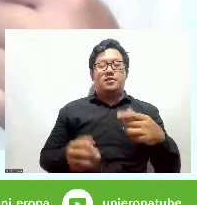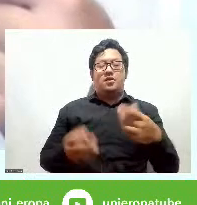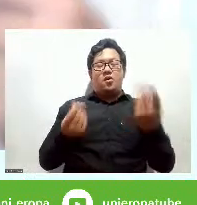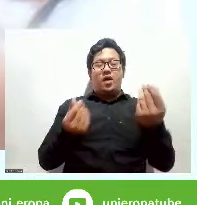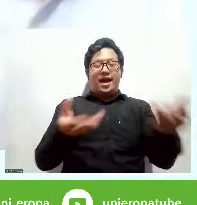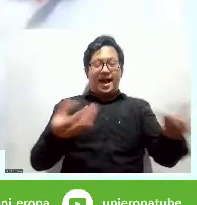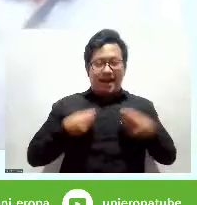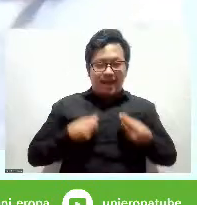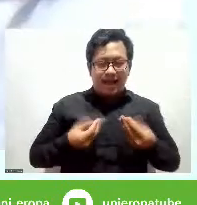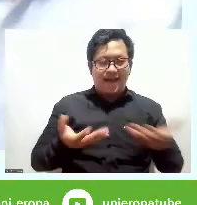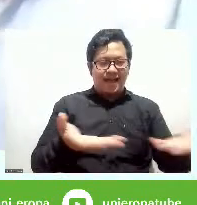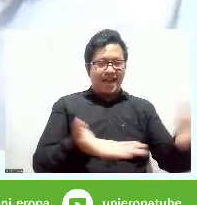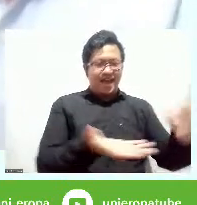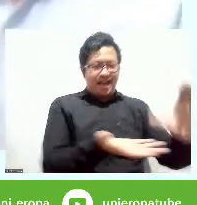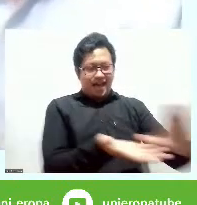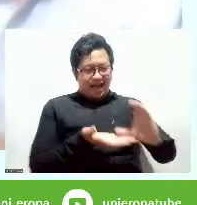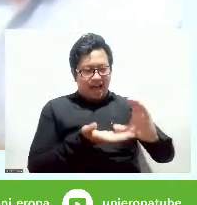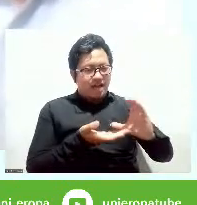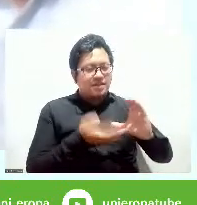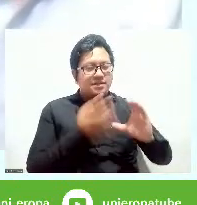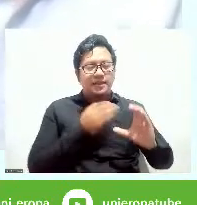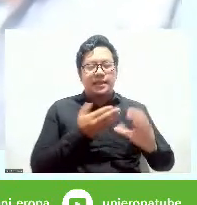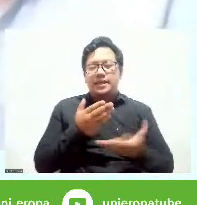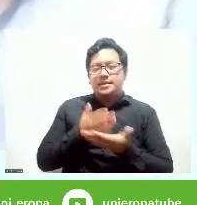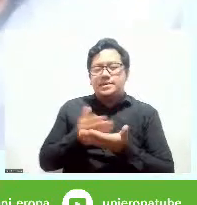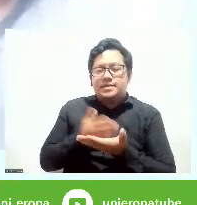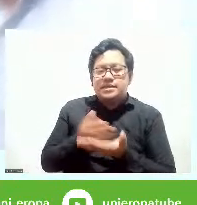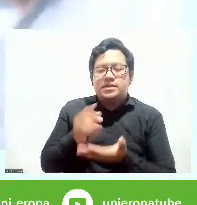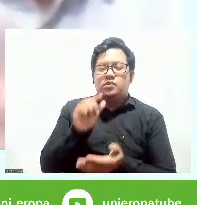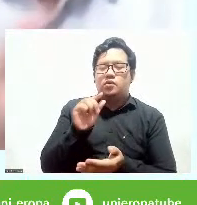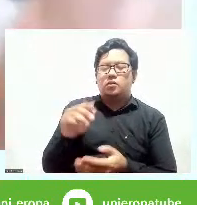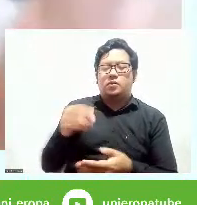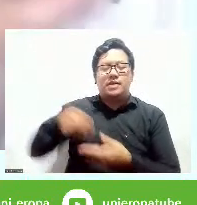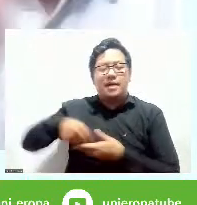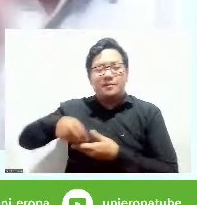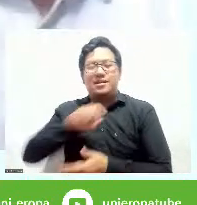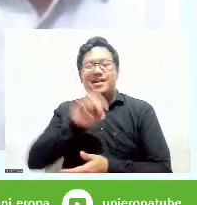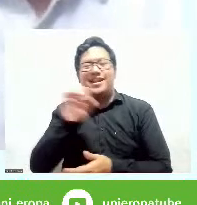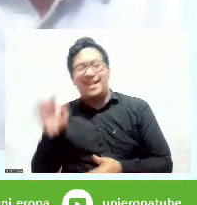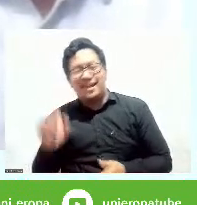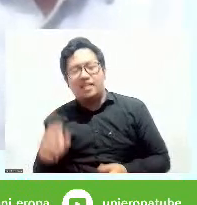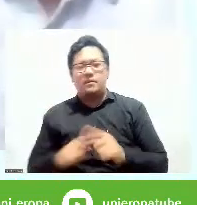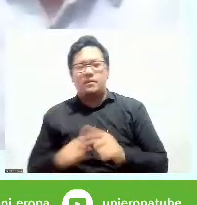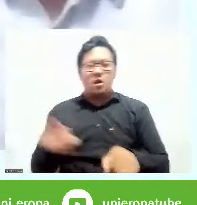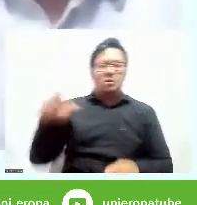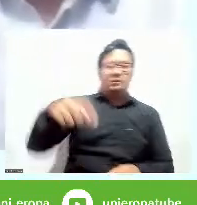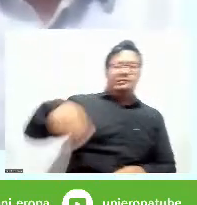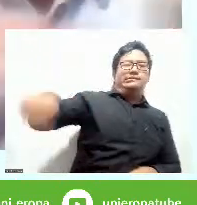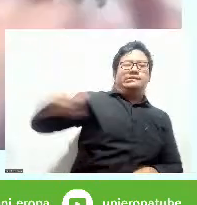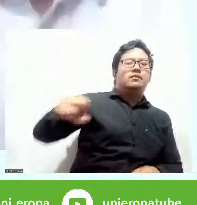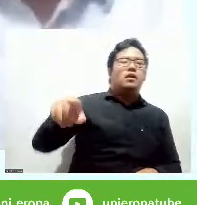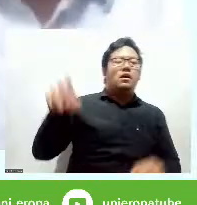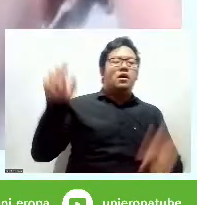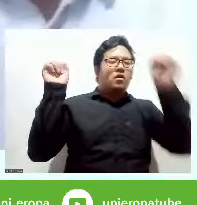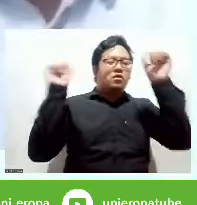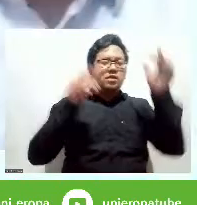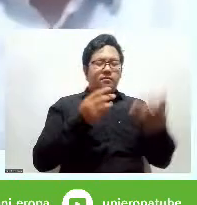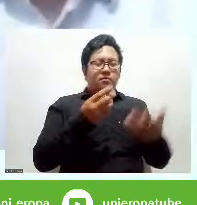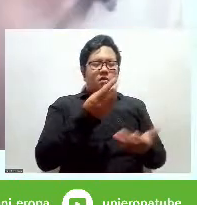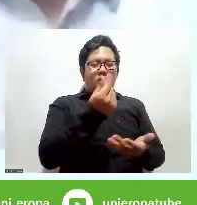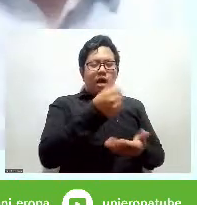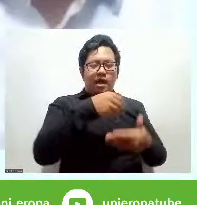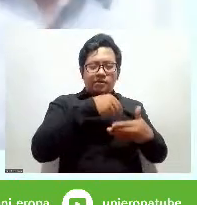Eh sisihkan sebagian untuk ditabung dan segala macam kalau mereka ikut konsep menyisihkan uang itu itu masih